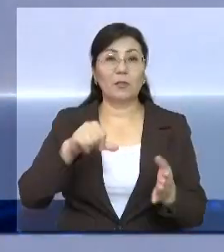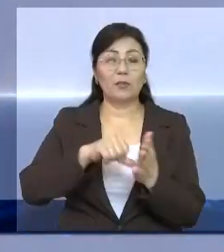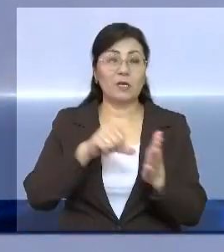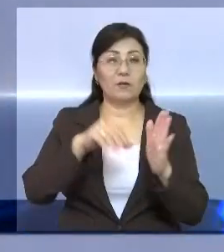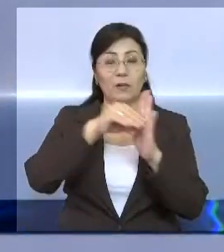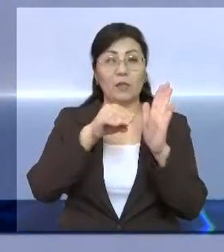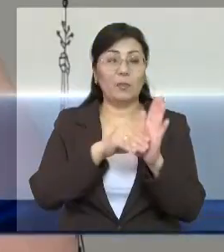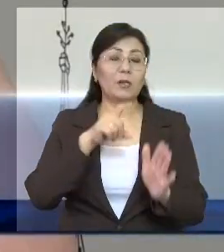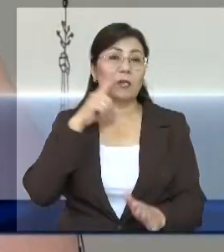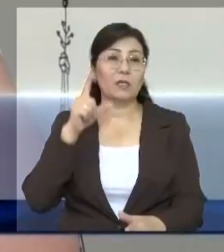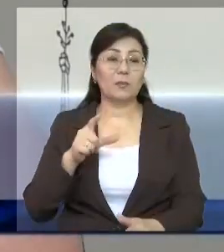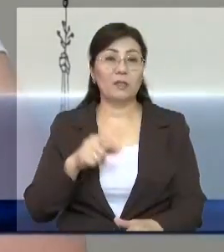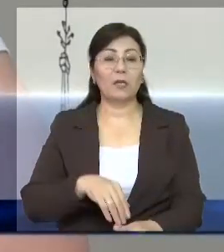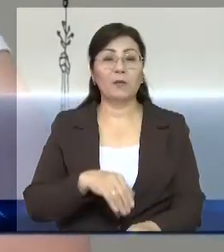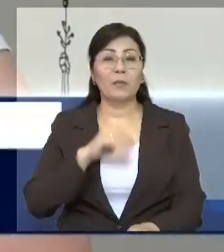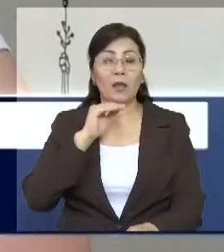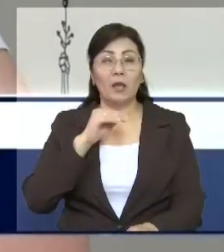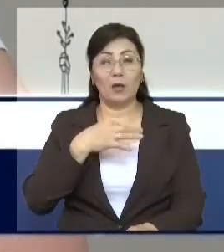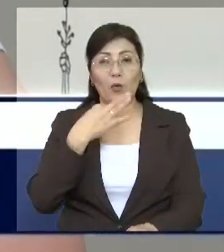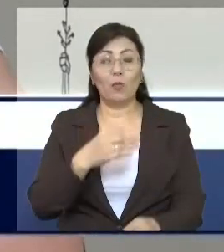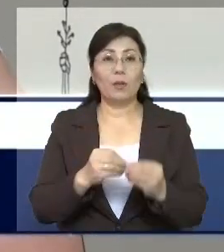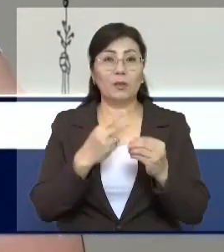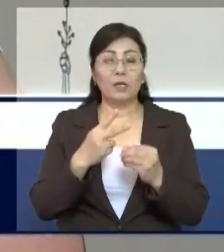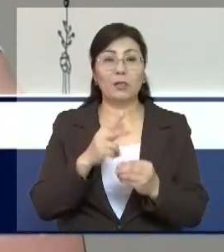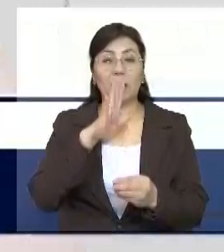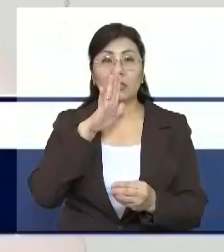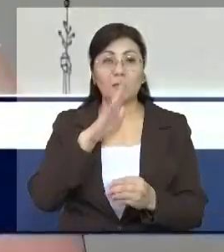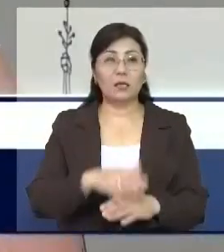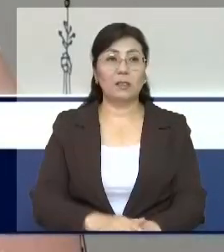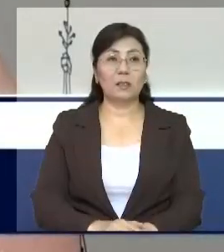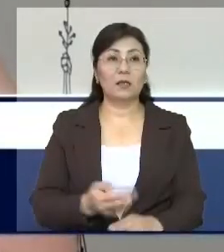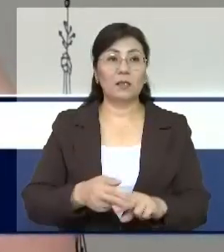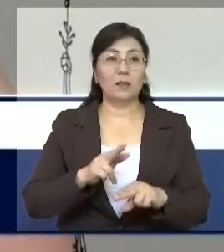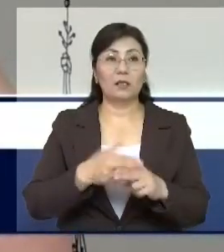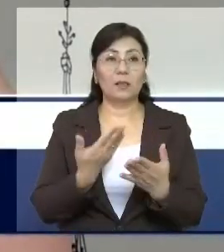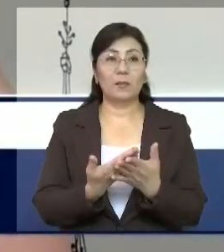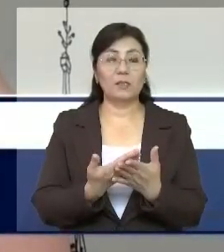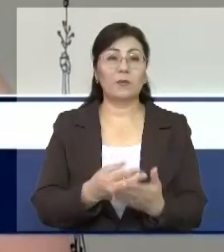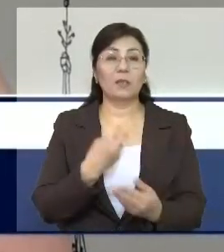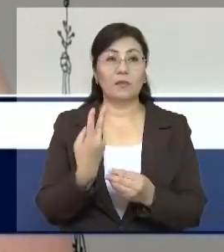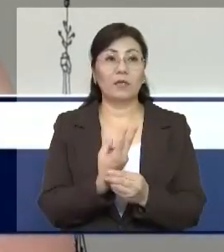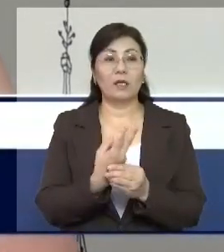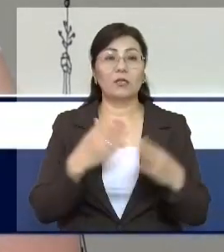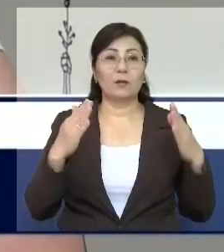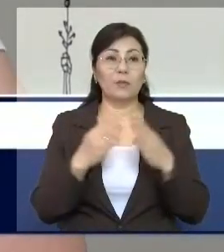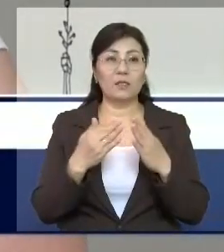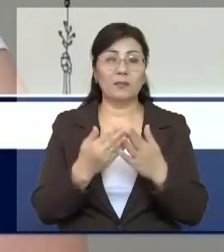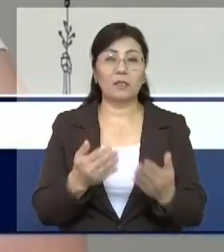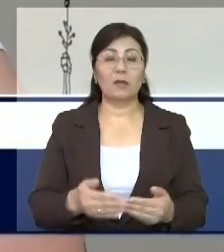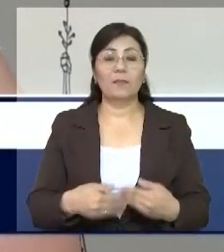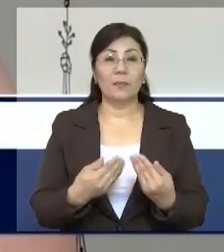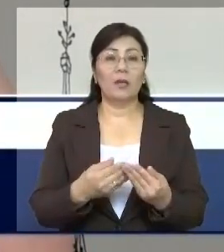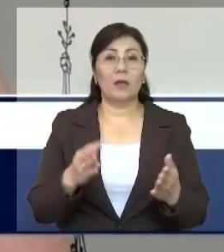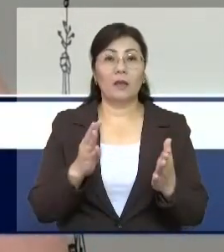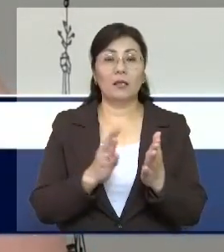Стаж работы 13 лет. Медработники. Вот, и благодаря этому, считай, прошли. Это, получается, вторичное жилье. Кредит взяли 9